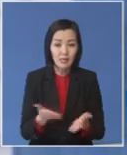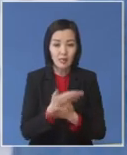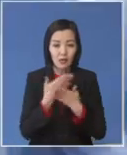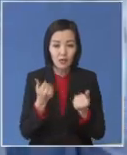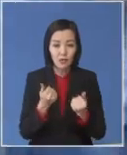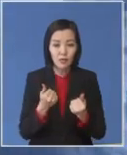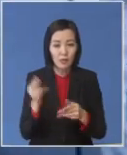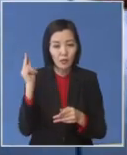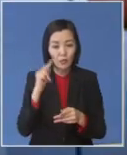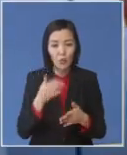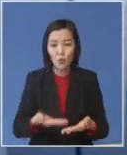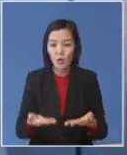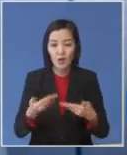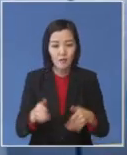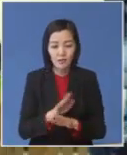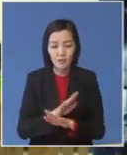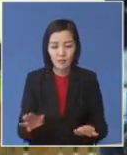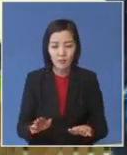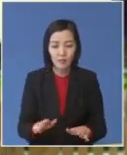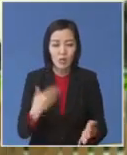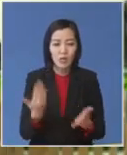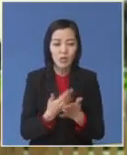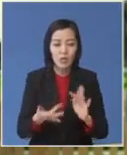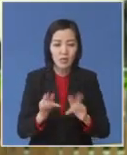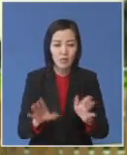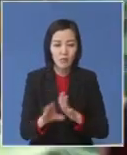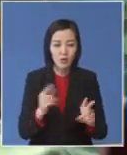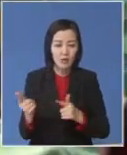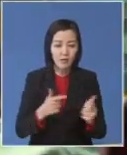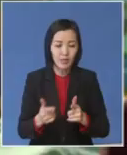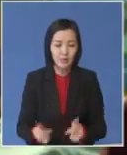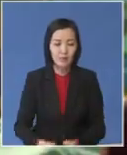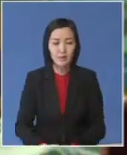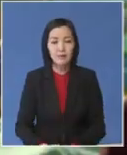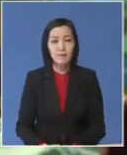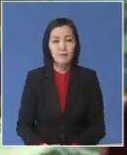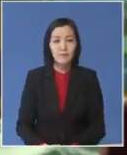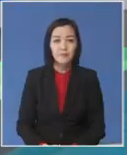Топтаманы ғаламтор ақпараттармен дайындаған Камшат Мұхамеджан, Рахат Рахымжанов, Жетісу телеарнасы.